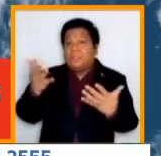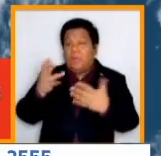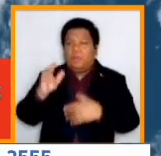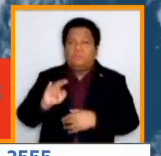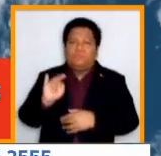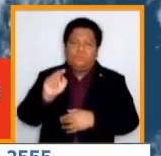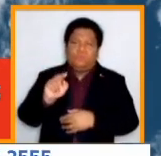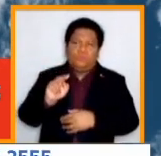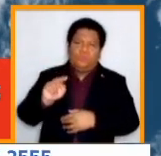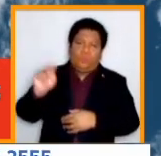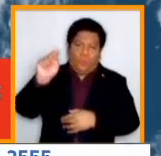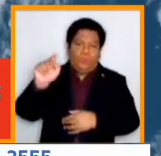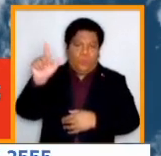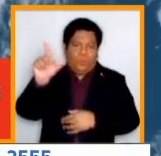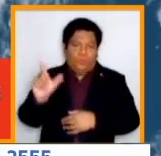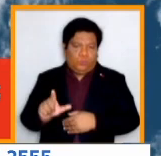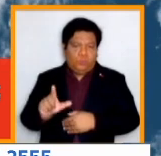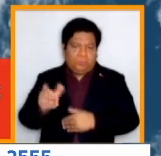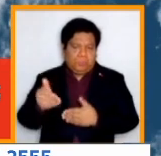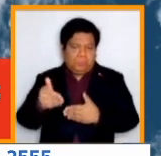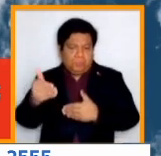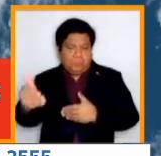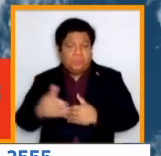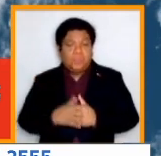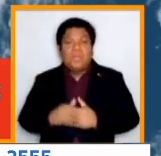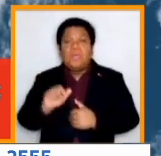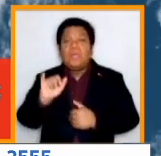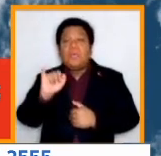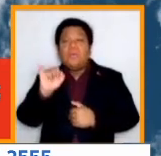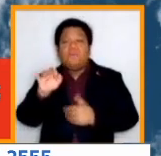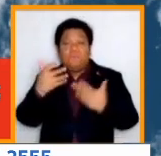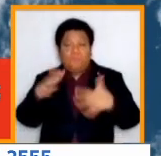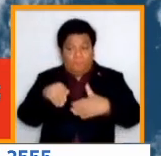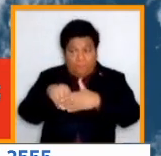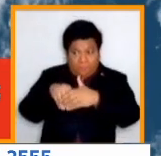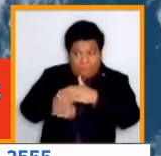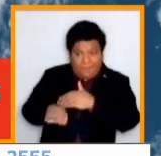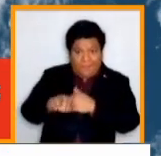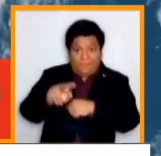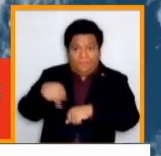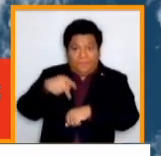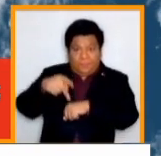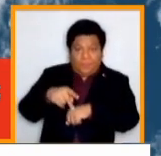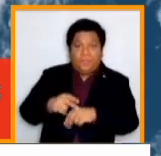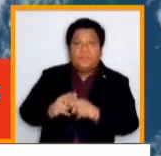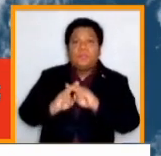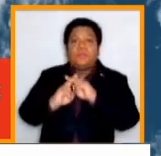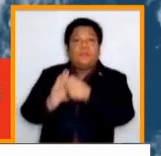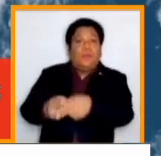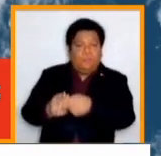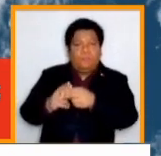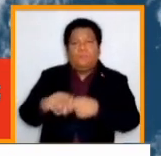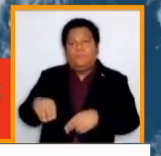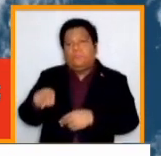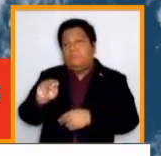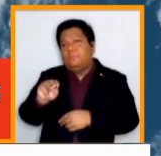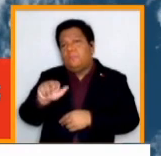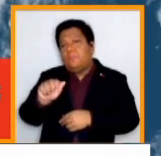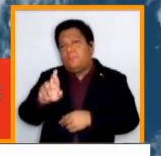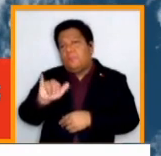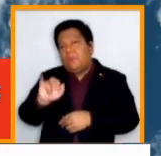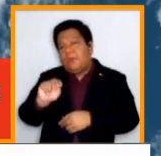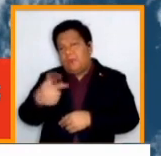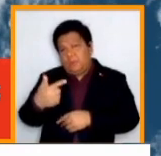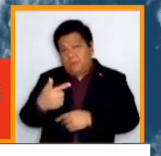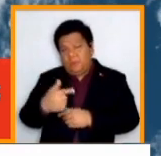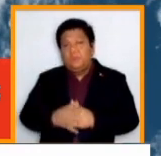araw. Kapag nasa loob na ito ng PAR at maging bagyo, bibigyan natin ito ng local name na Marine. Kaya ngayon pa lamang, pinapayan na natin yung mga